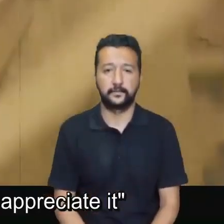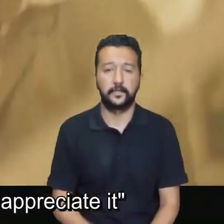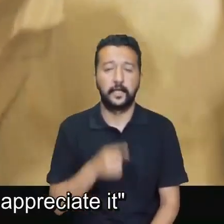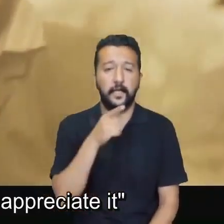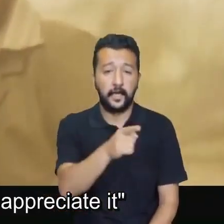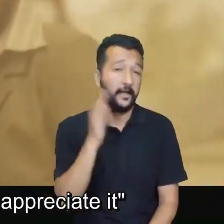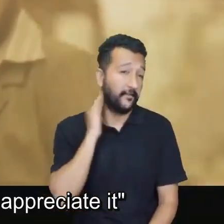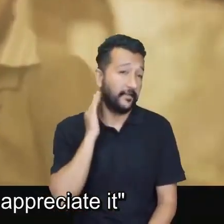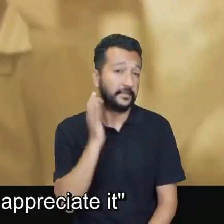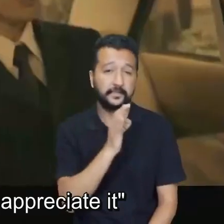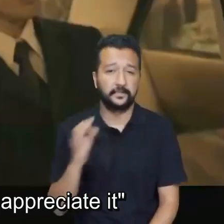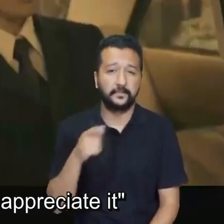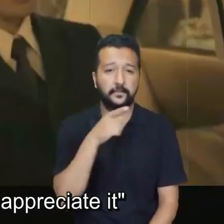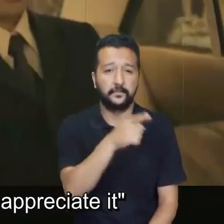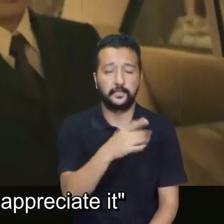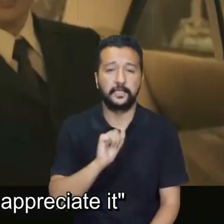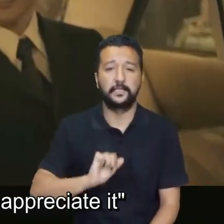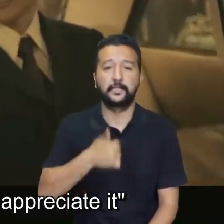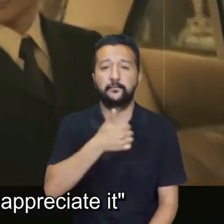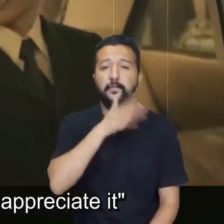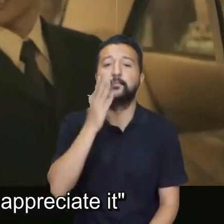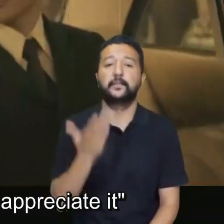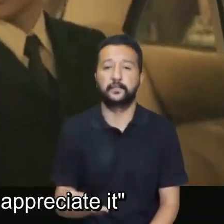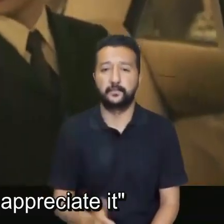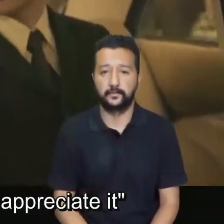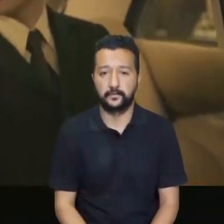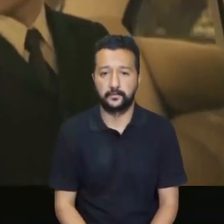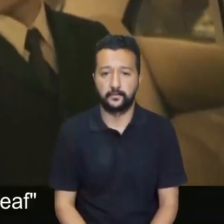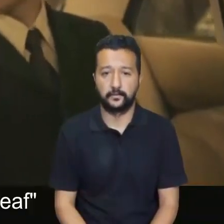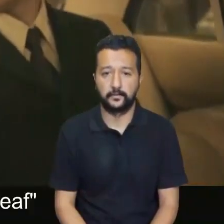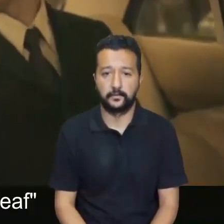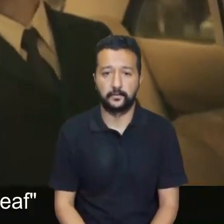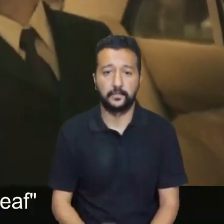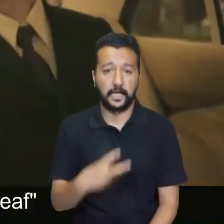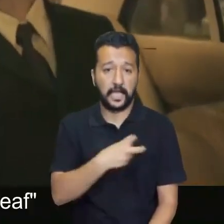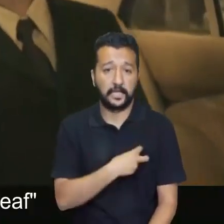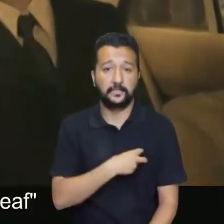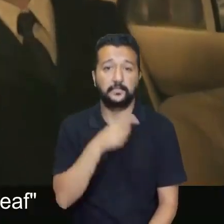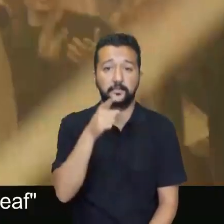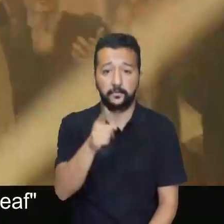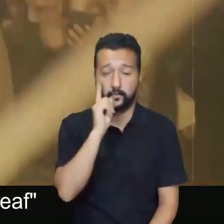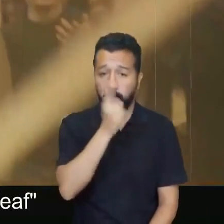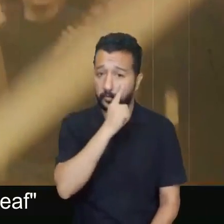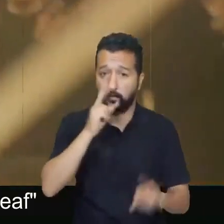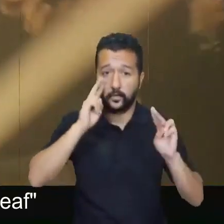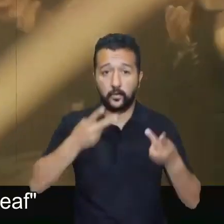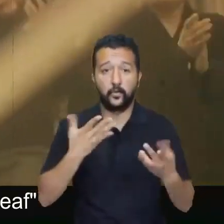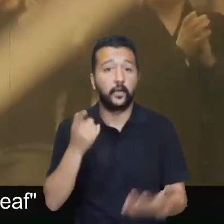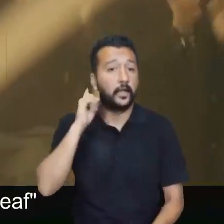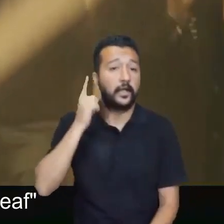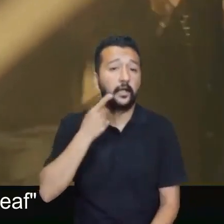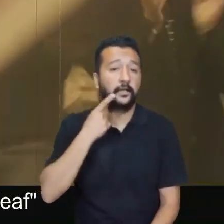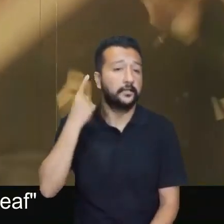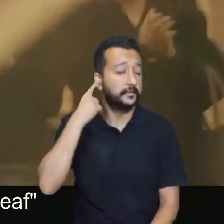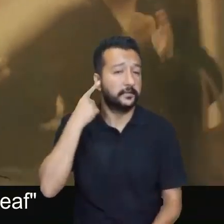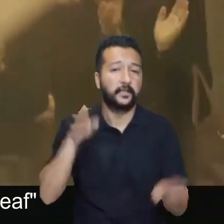cama döndü. Damat Adile biraz şaşkın, baktığı yere merakla dönerken Münir yanından geçen kalabalığın ortasında put gibi